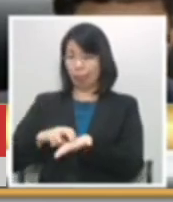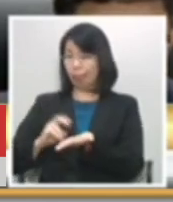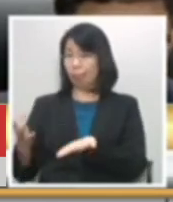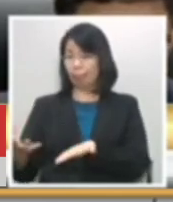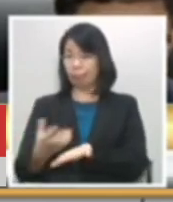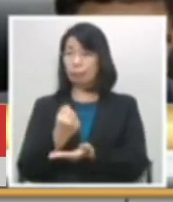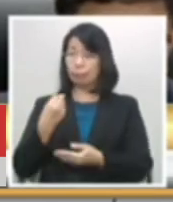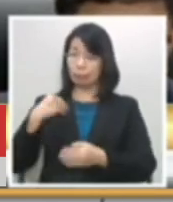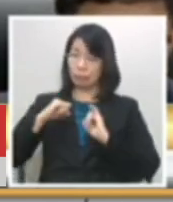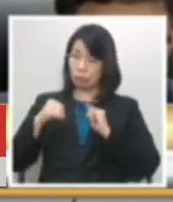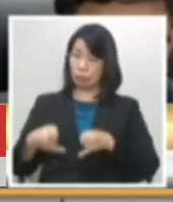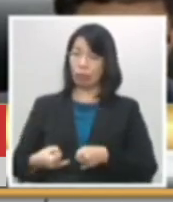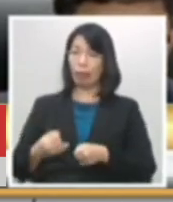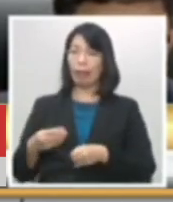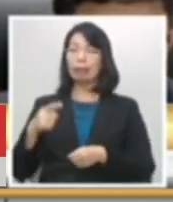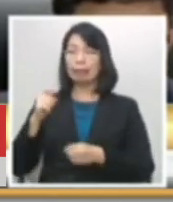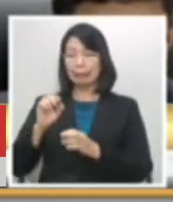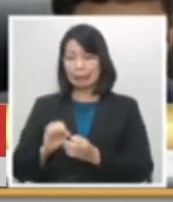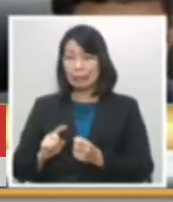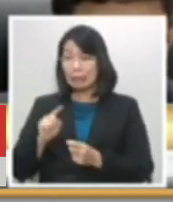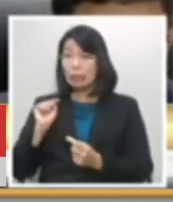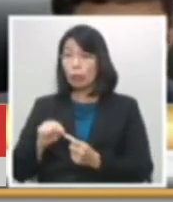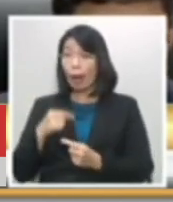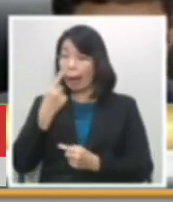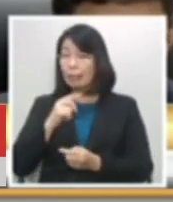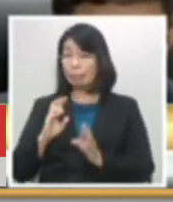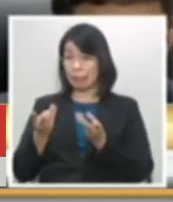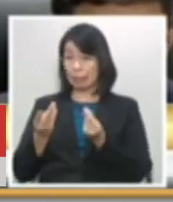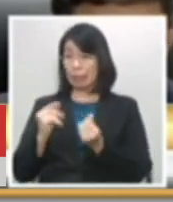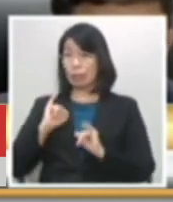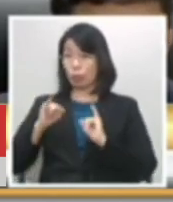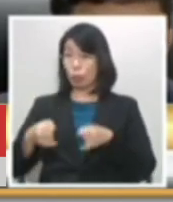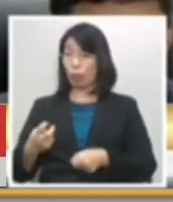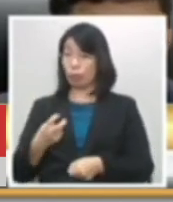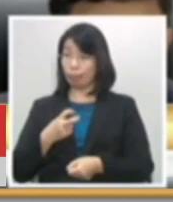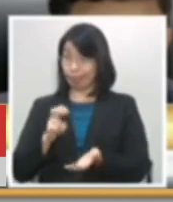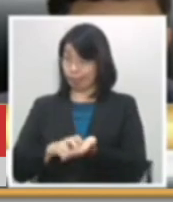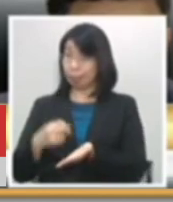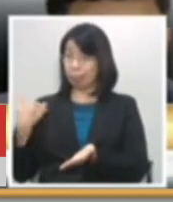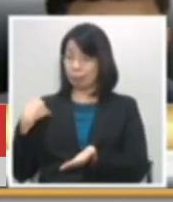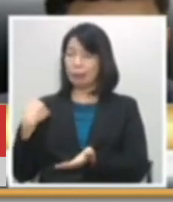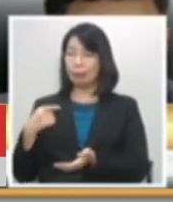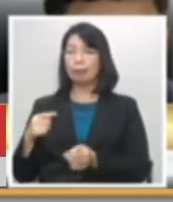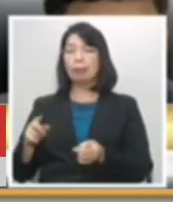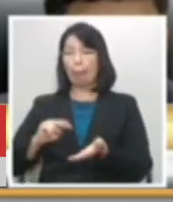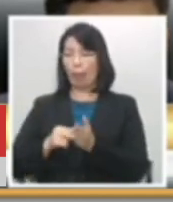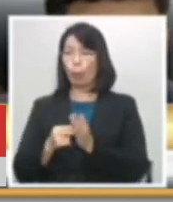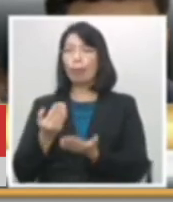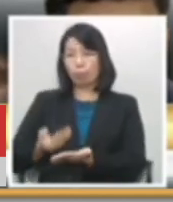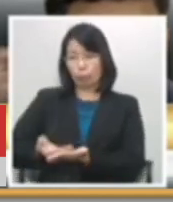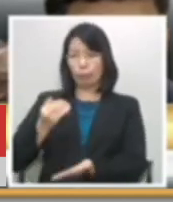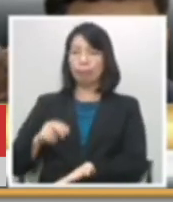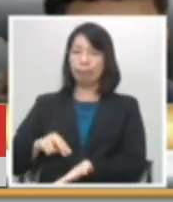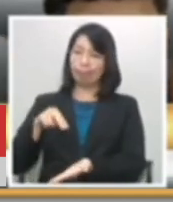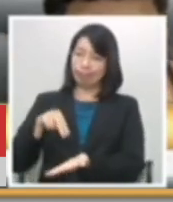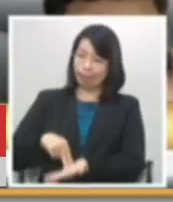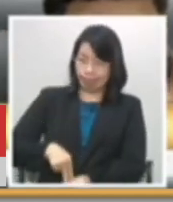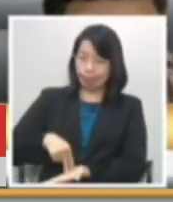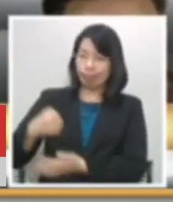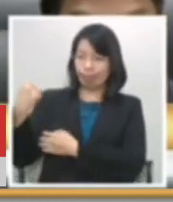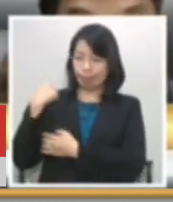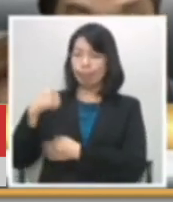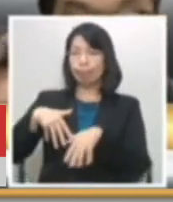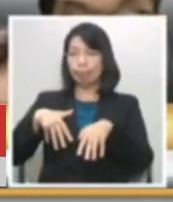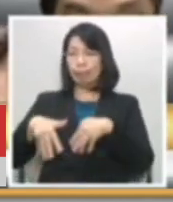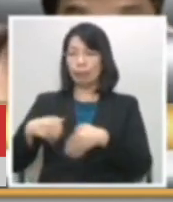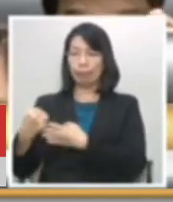เป็นเครื่องบ่งชี้บอกว่าเขามีความมั่นคงในชีวิตของการเป็นประชาชน